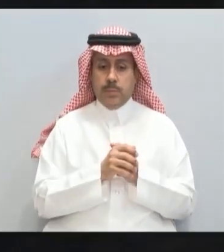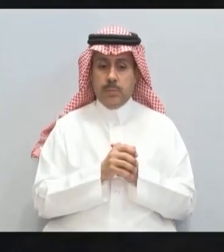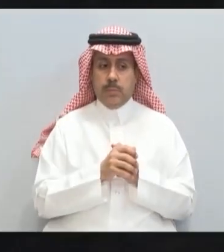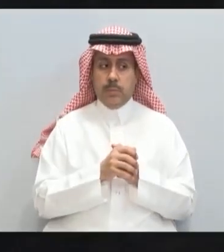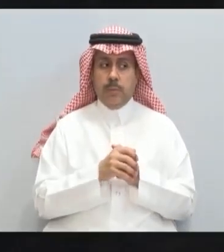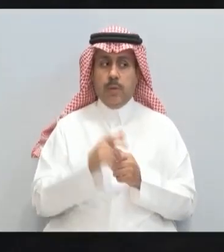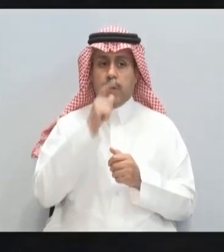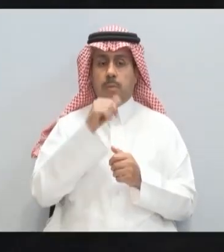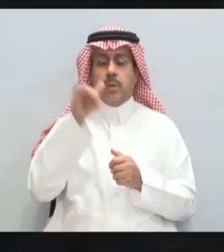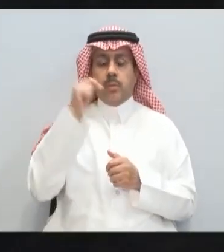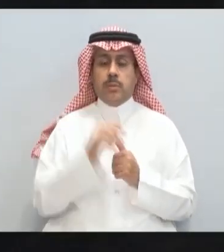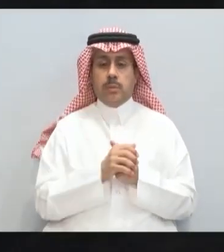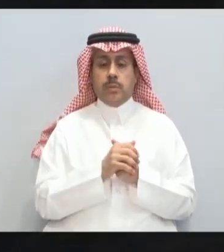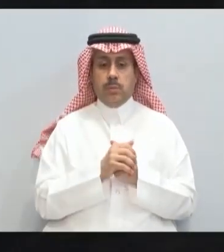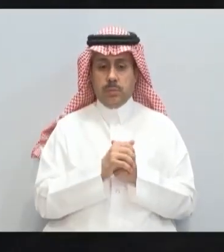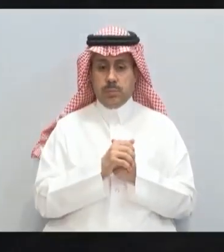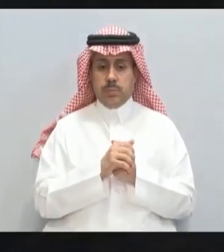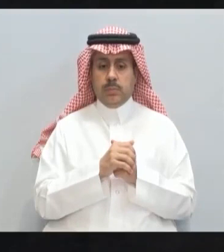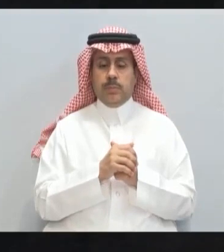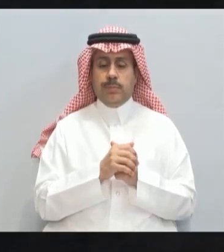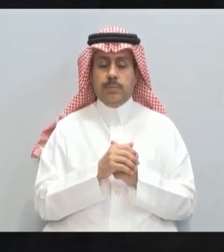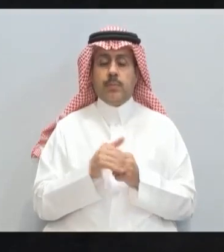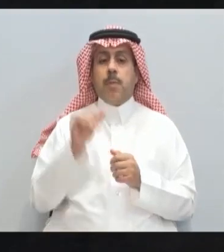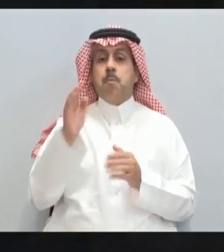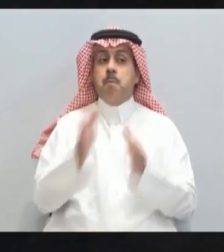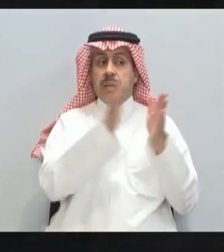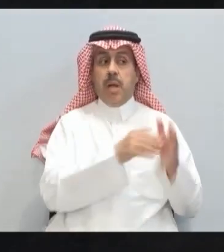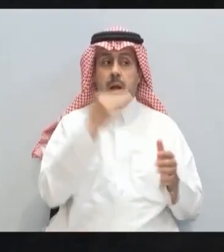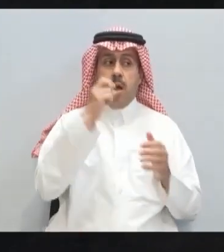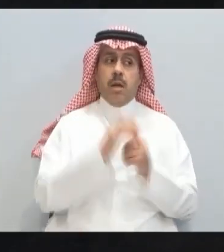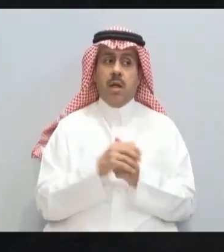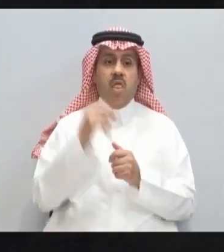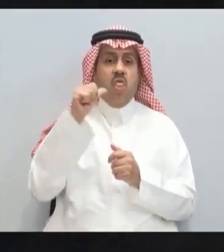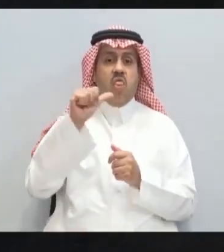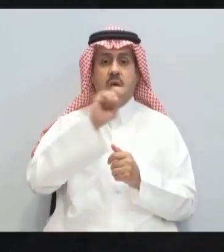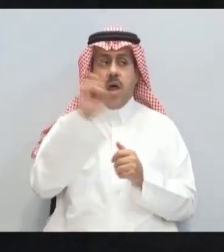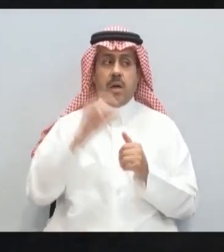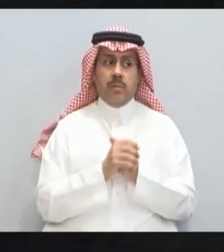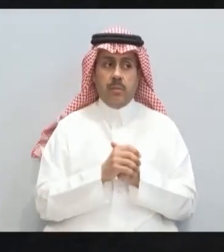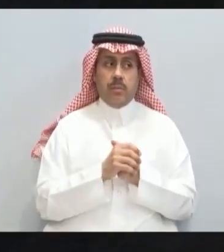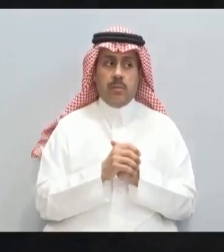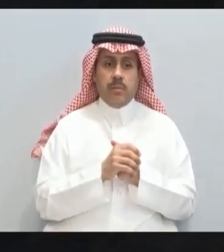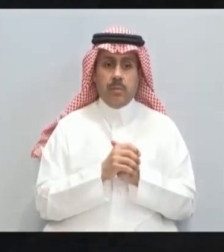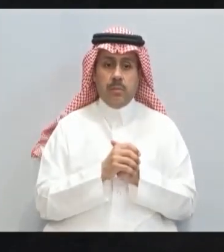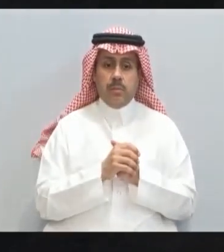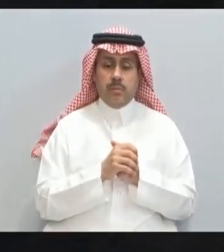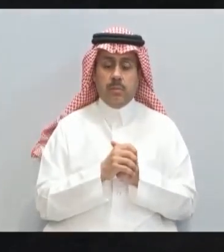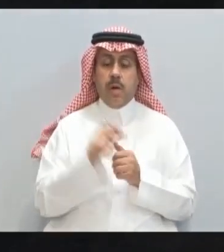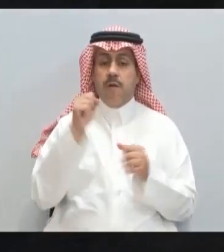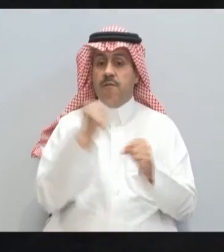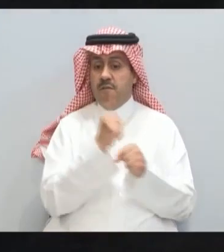الله ربكم الحق فماذا بعد الحق الا الضلال اي ذلكم فاعل ذلك هو